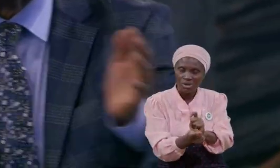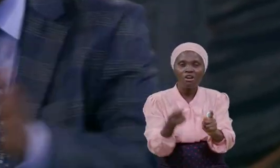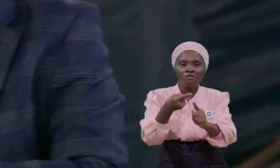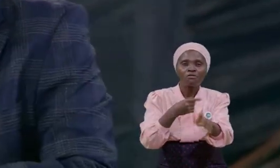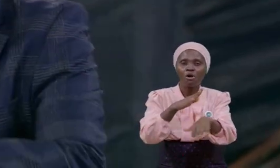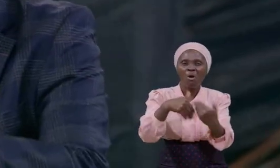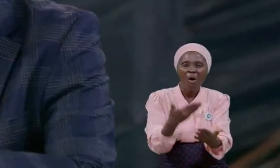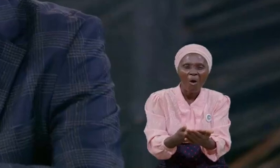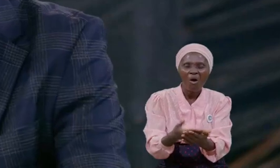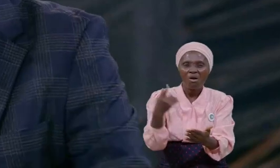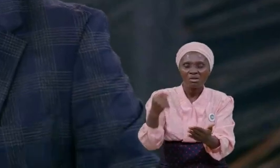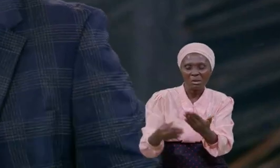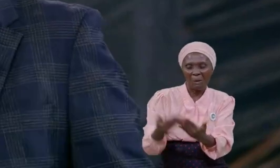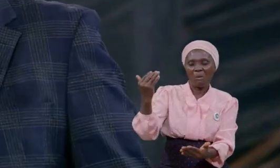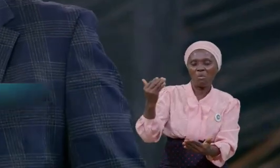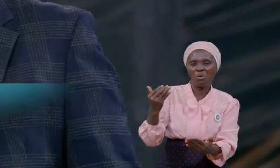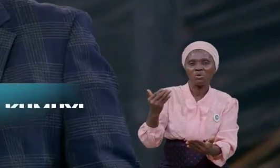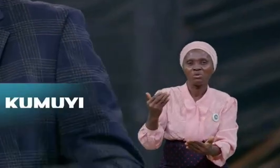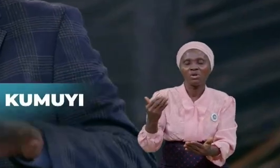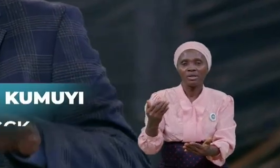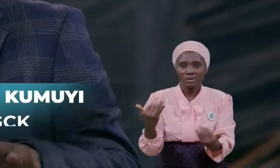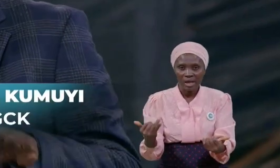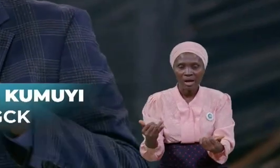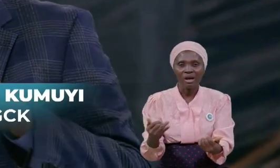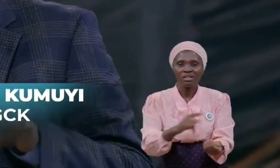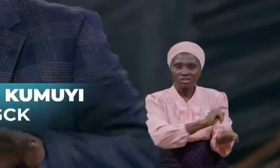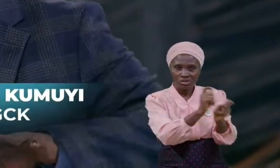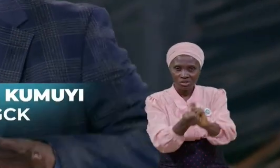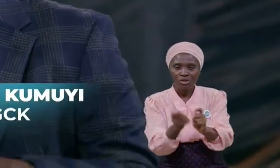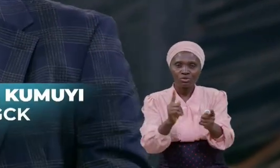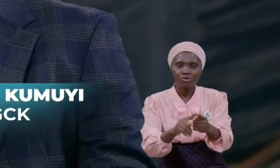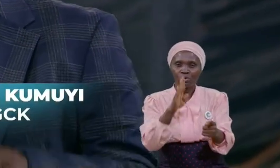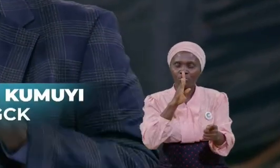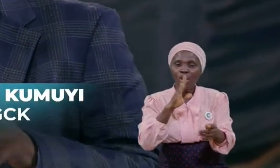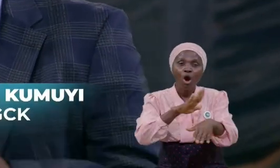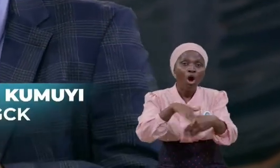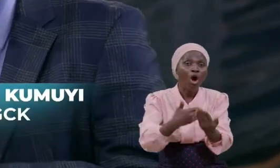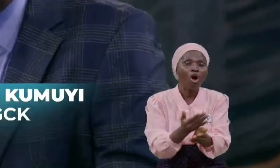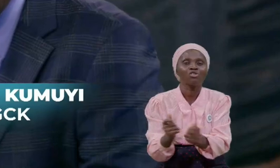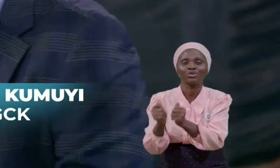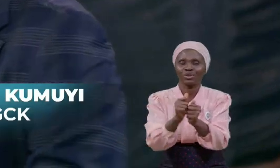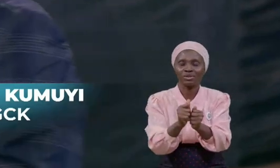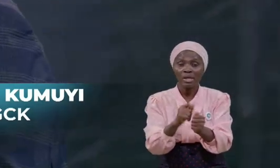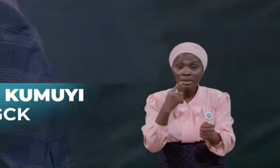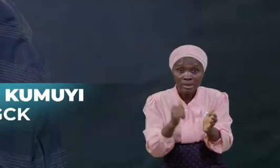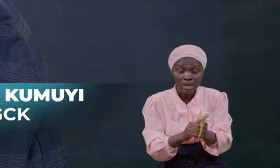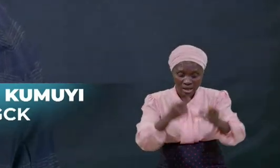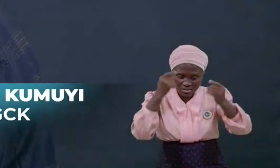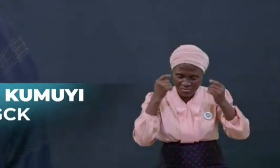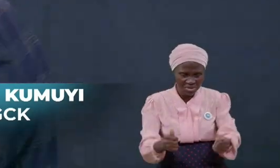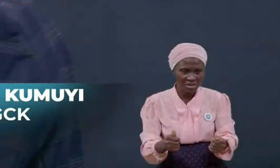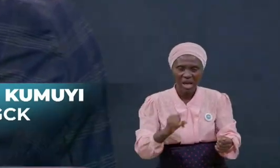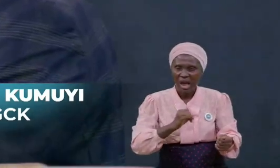Pour être réel, véritable chrétien, il dit, je ne consultais ni la chair, ni le